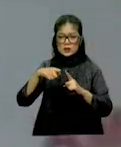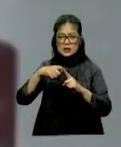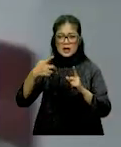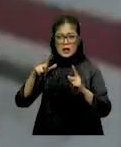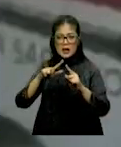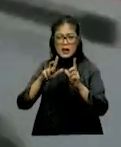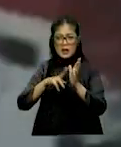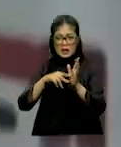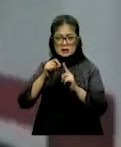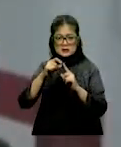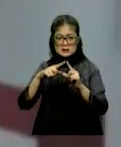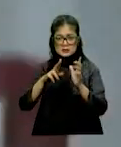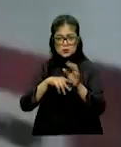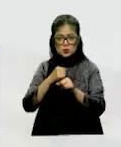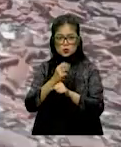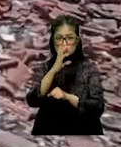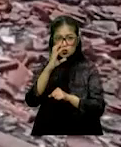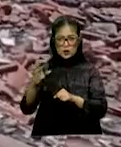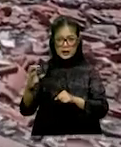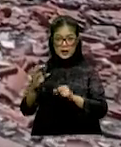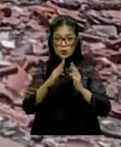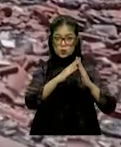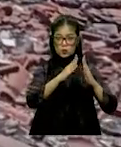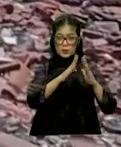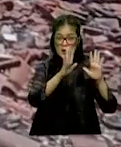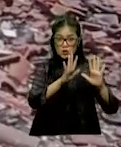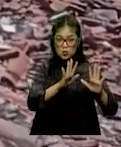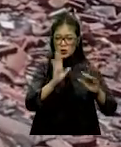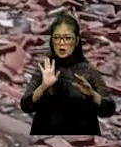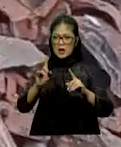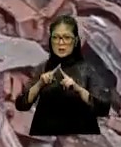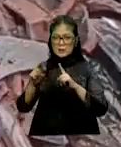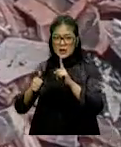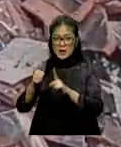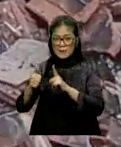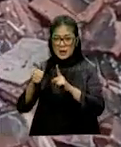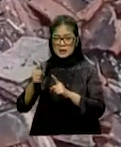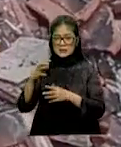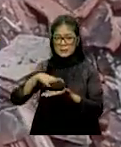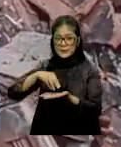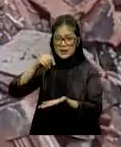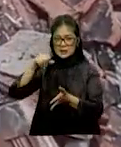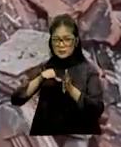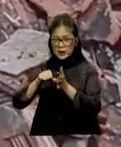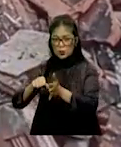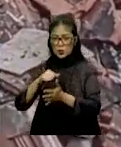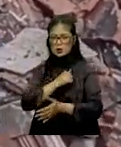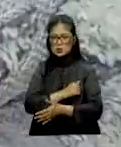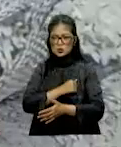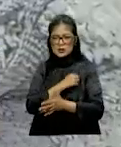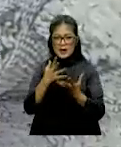sore. Tak hanya bangunan yang luluh lantak, 216 karung beras bantuan sosial juga ludes